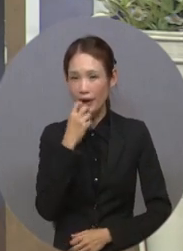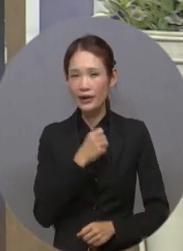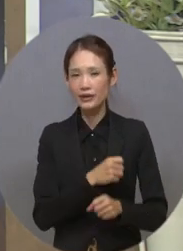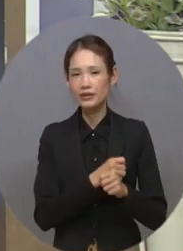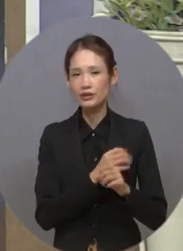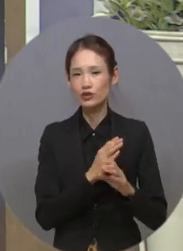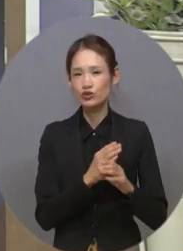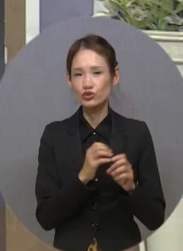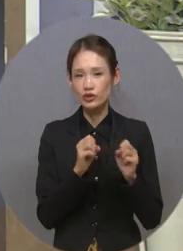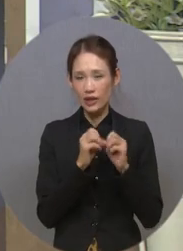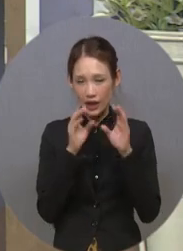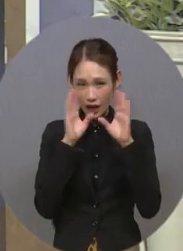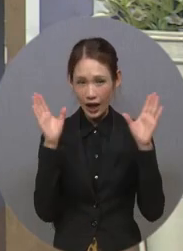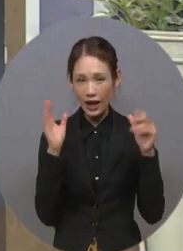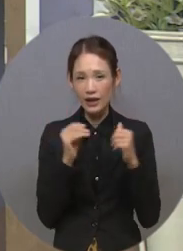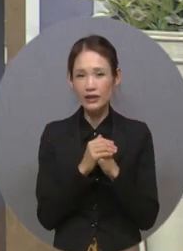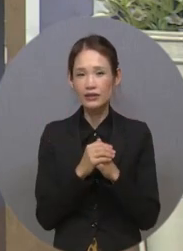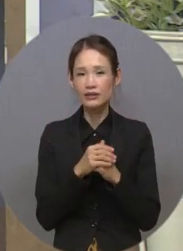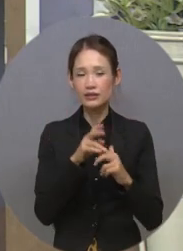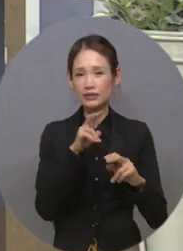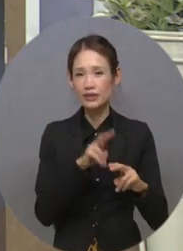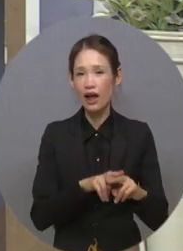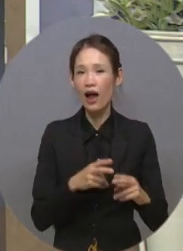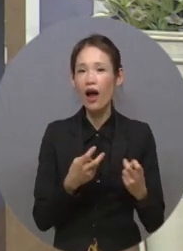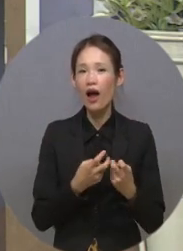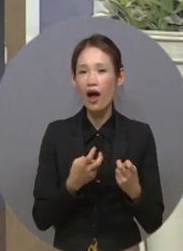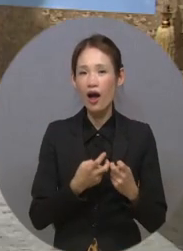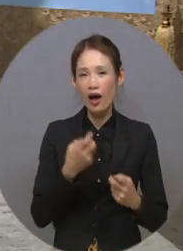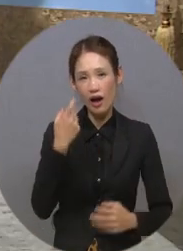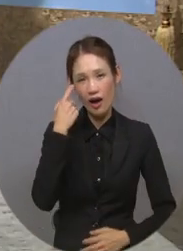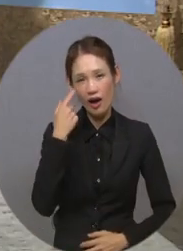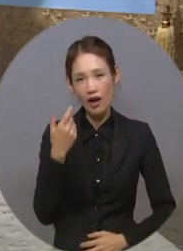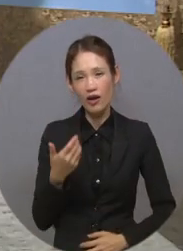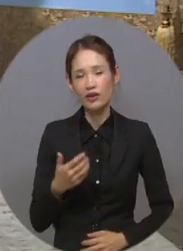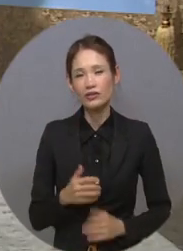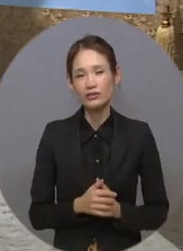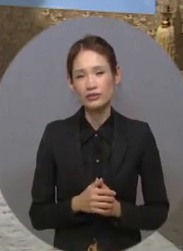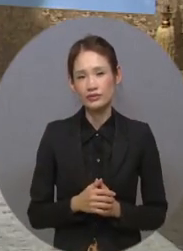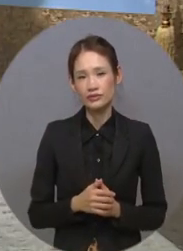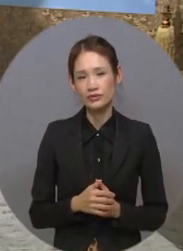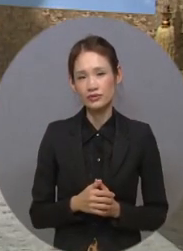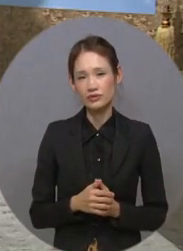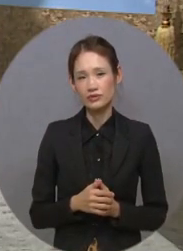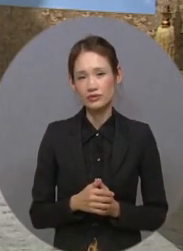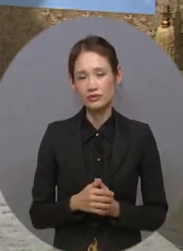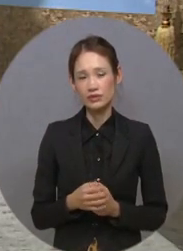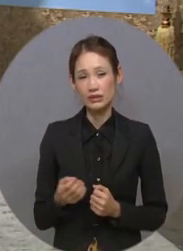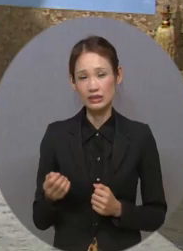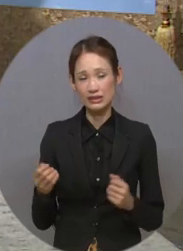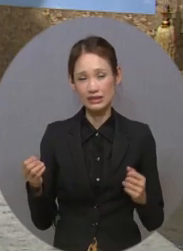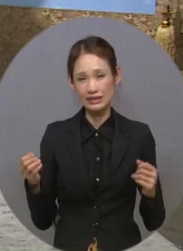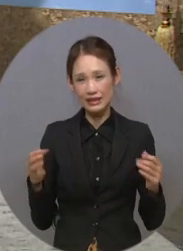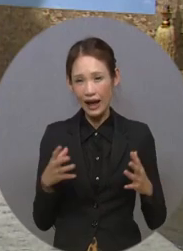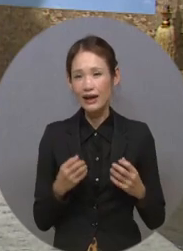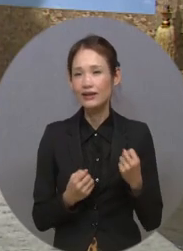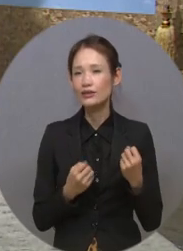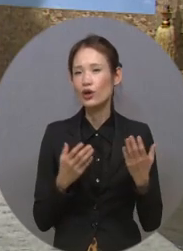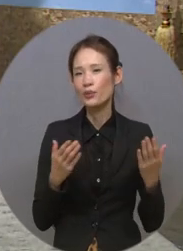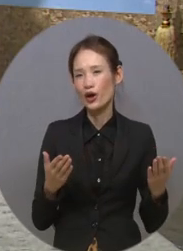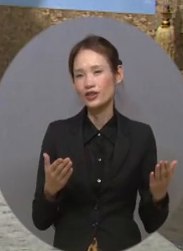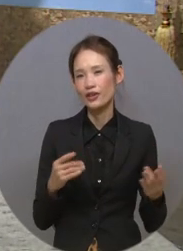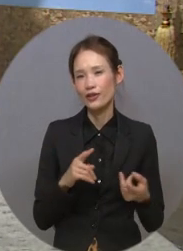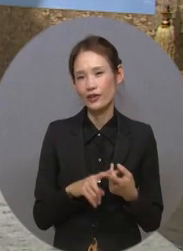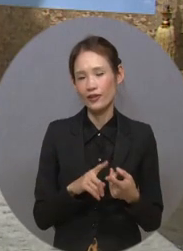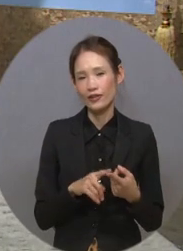알고 있습니다. 네, 네. 이 자리에서는 어떤 이야기들이 오갔나요? 아, 저희가 이제 아까도 잠깐 언급을 해드렸지만은,